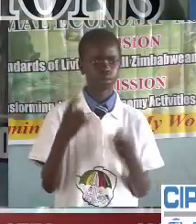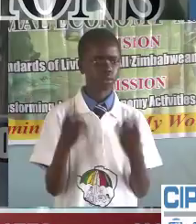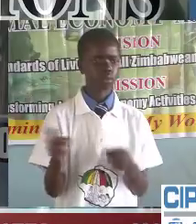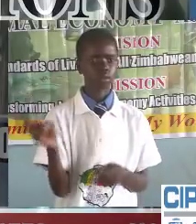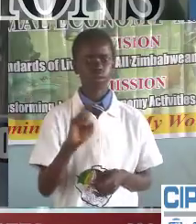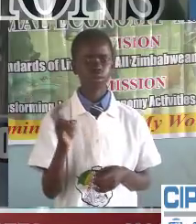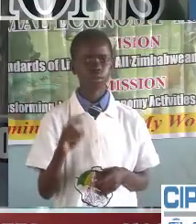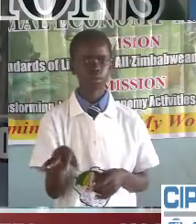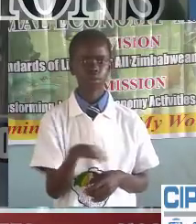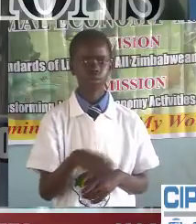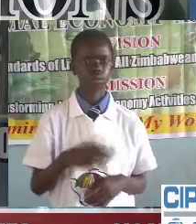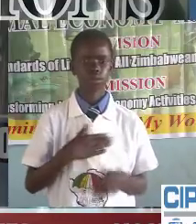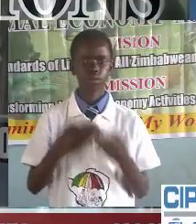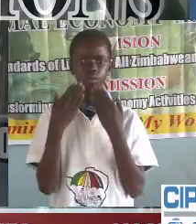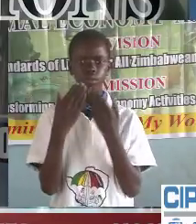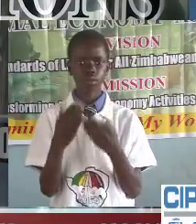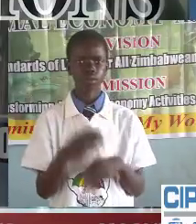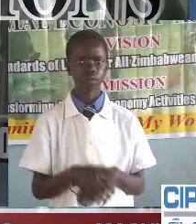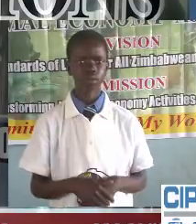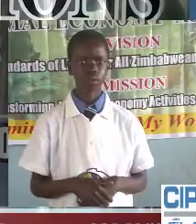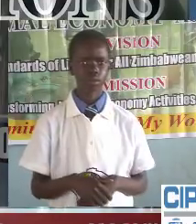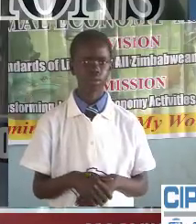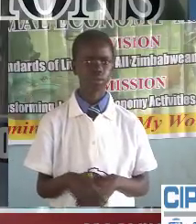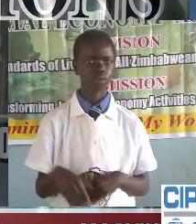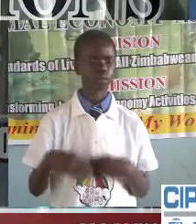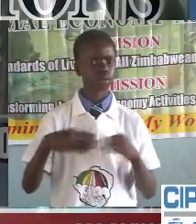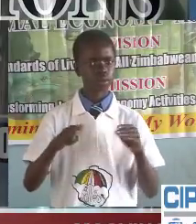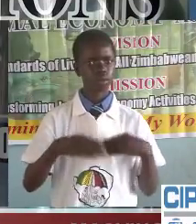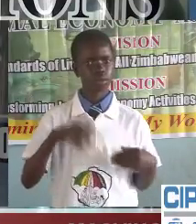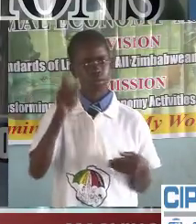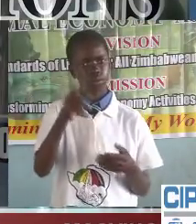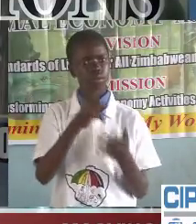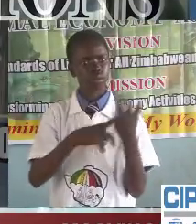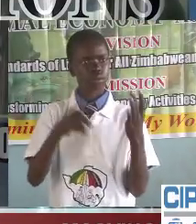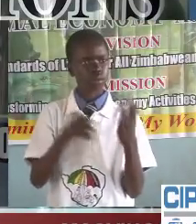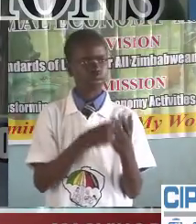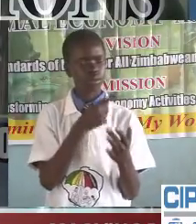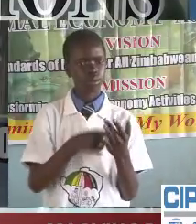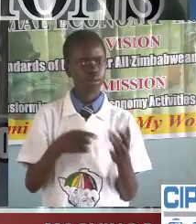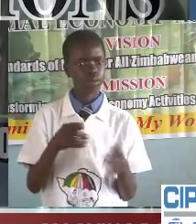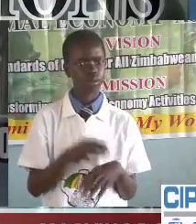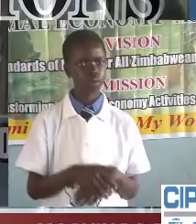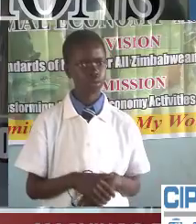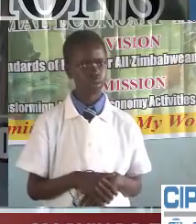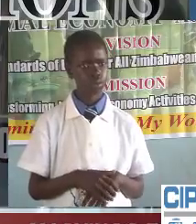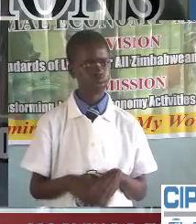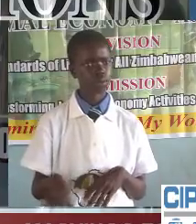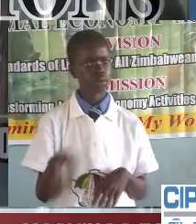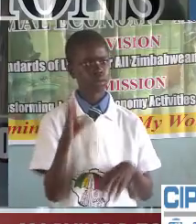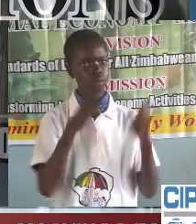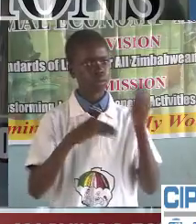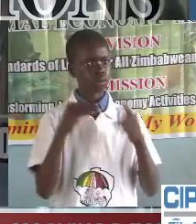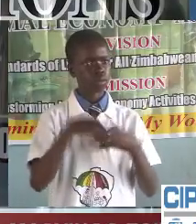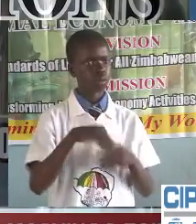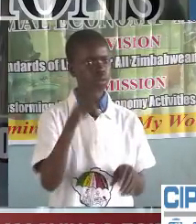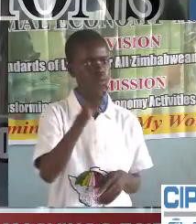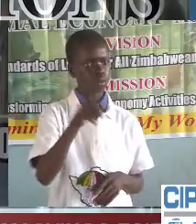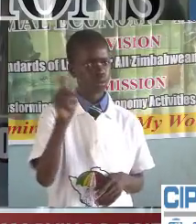Masvingo. Ndoda kutendawo zvikuru sei vakarejista kuvhota. Zvinoratidza kuti mune shungu